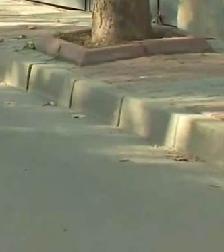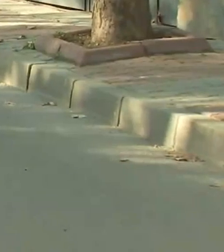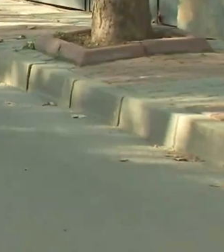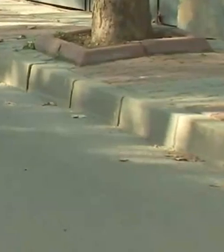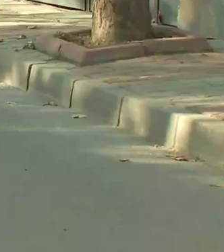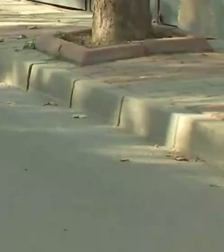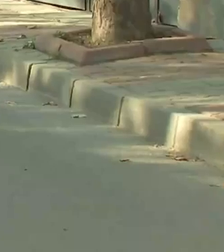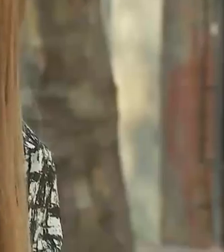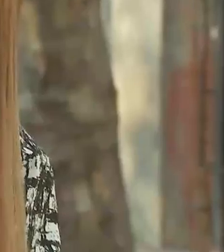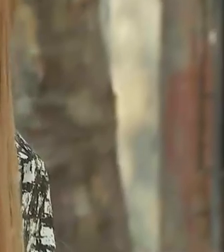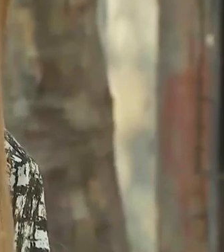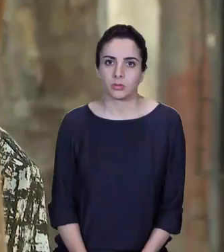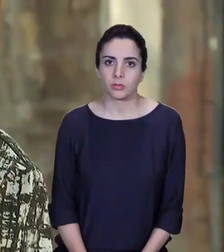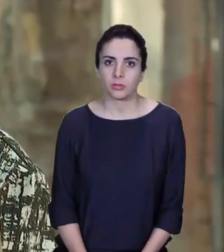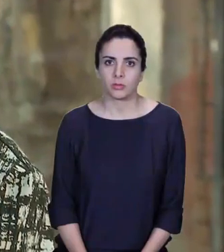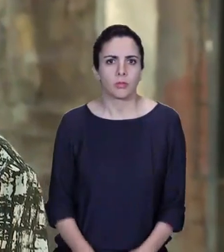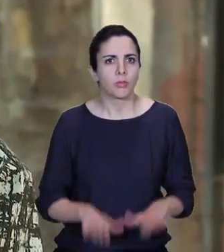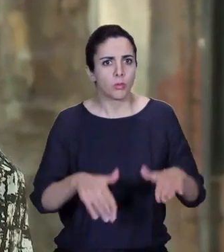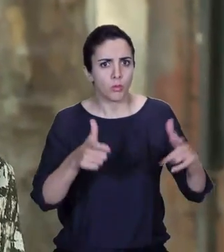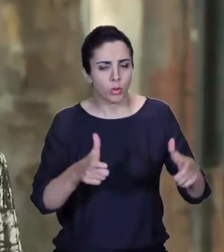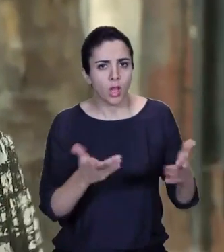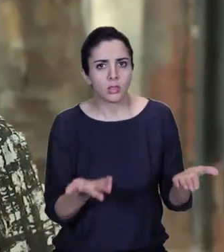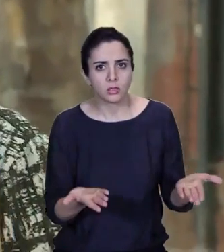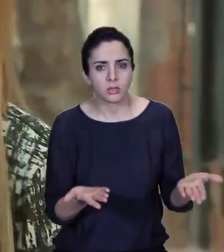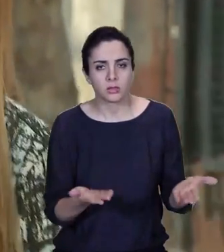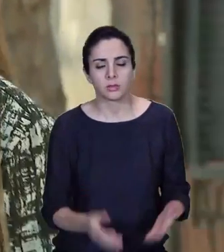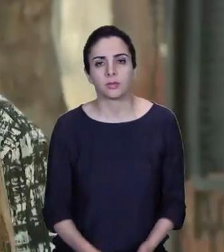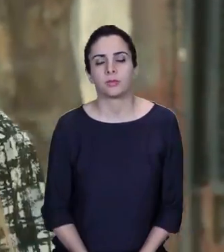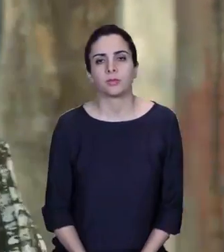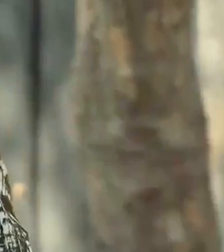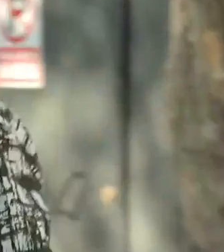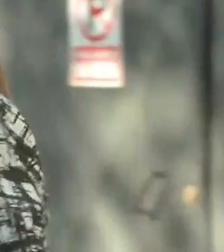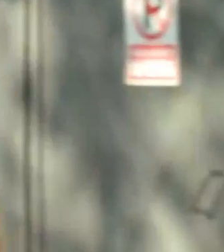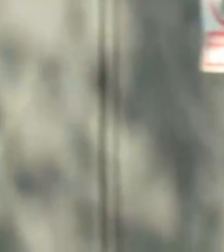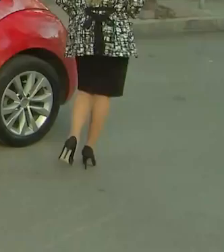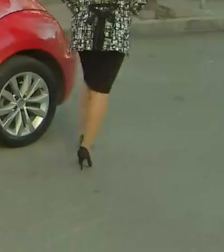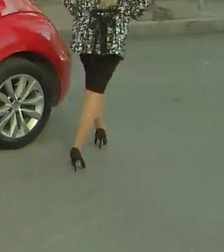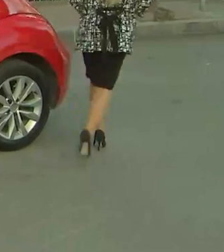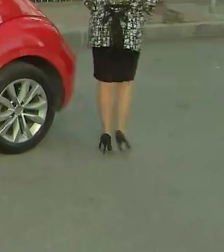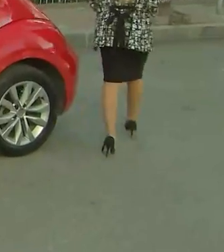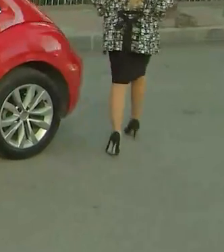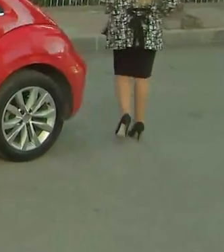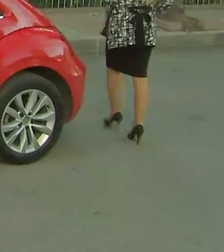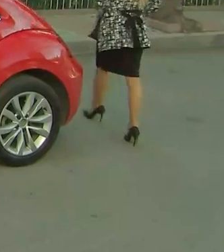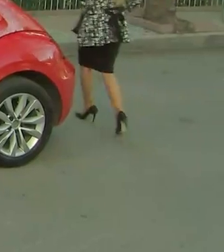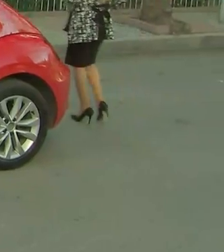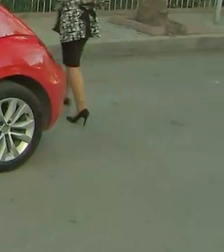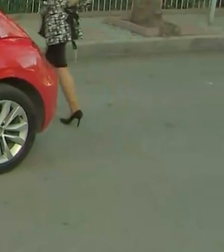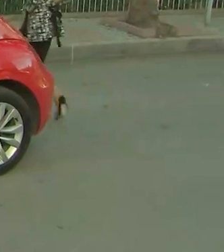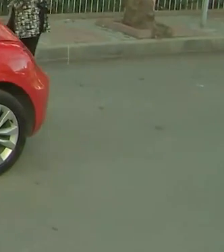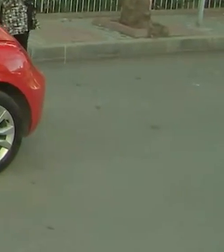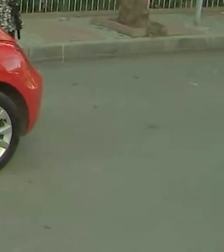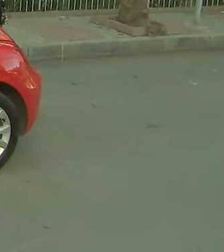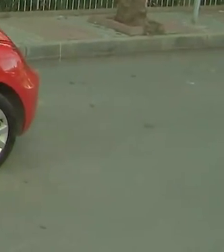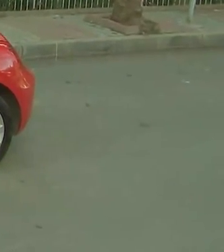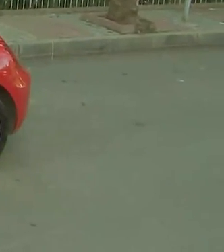Elindeki kağıda baktı. Burası. Yürüyor. Siyah dar diz boyu elbisesinin üzerine siyah beyaz karışık